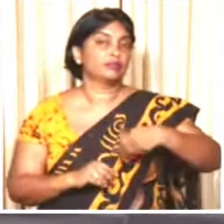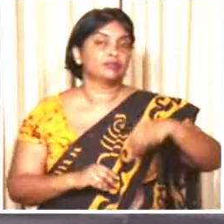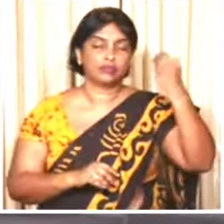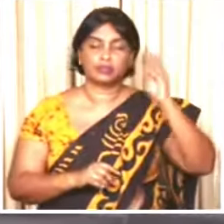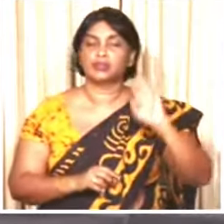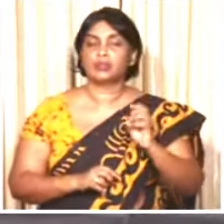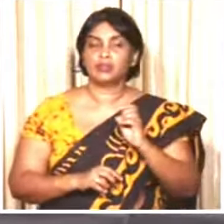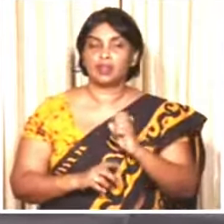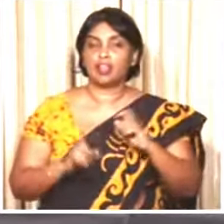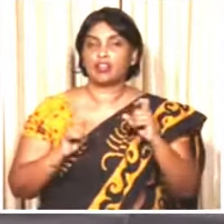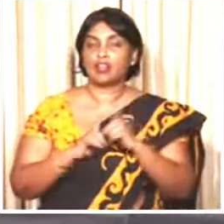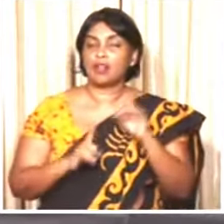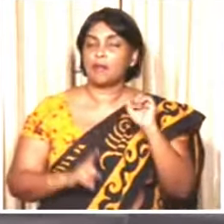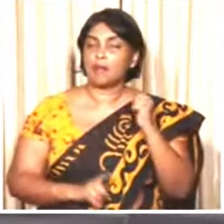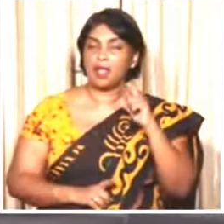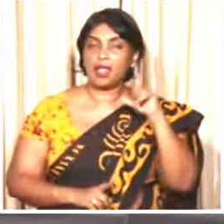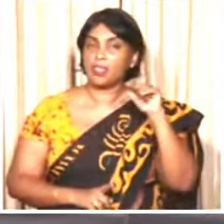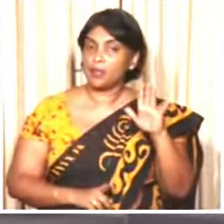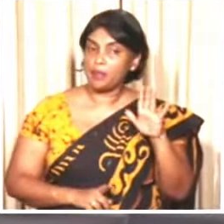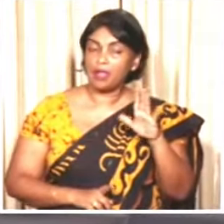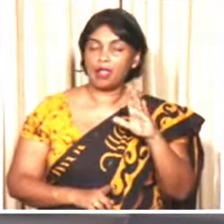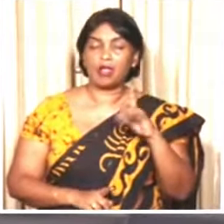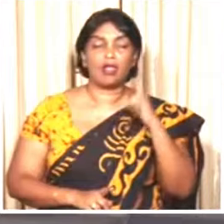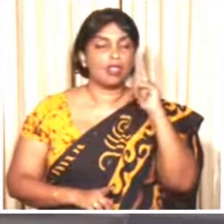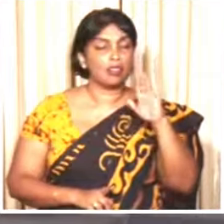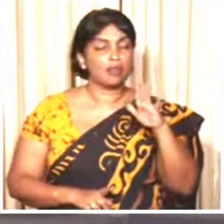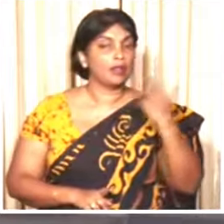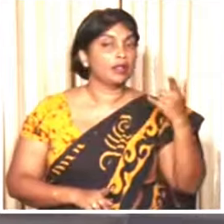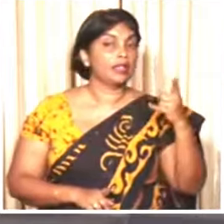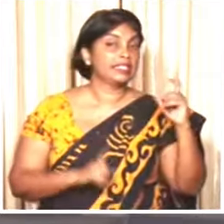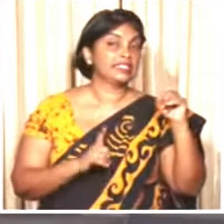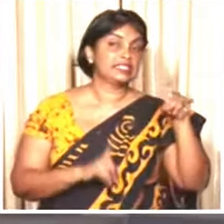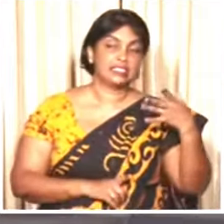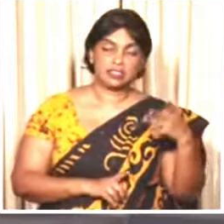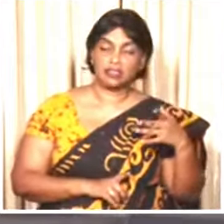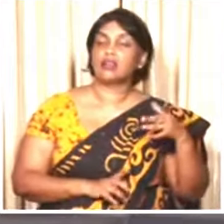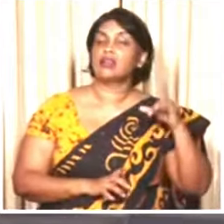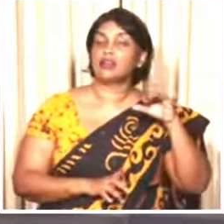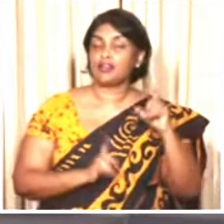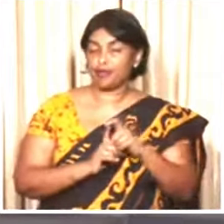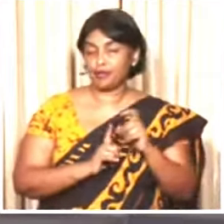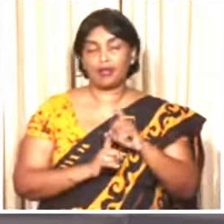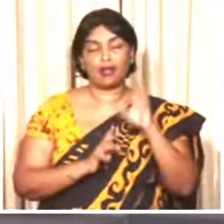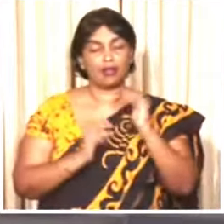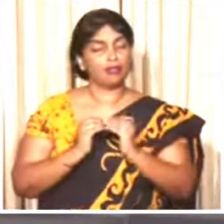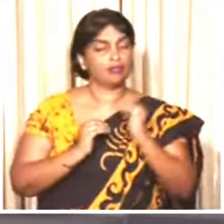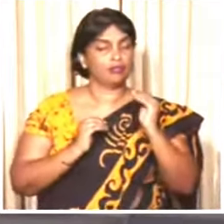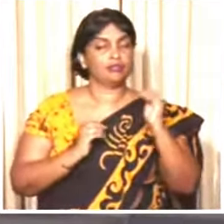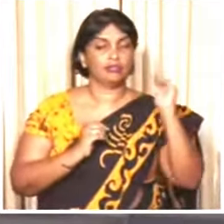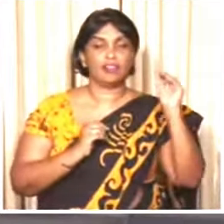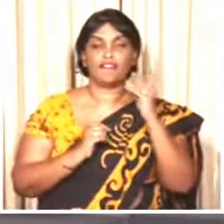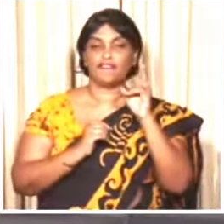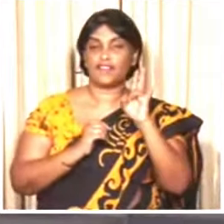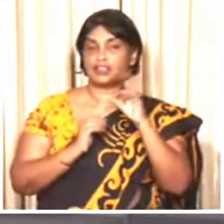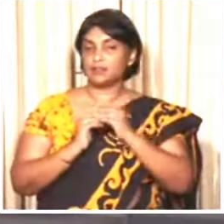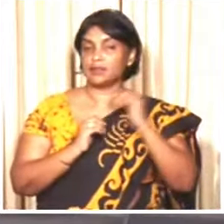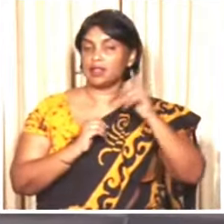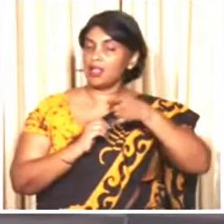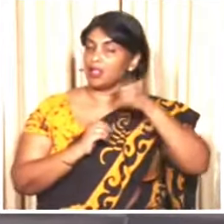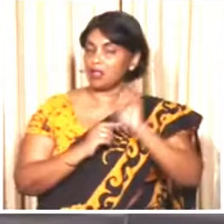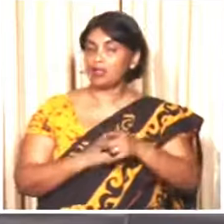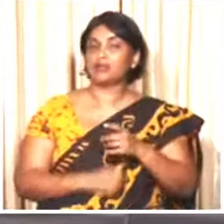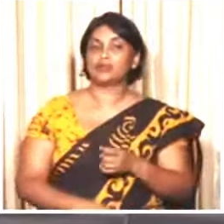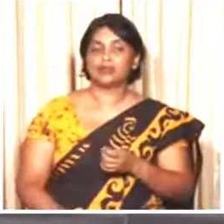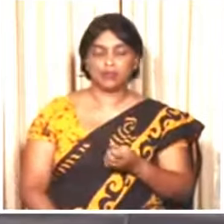එක. ඩොලර් 50 75 කරපු එක 75 100 කරපු එක ඒකයි පාර්ලිමේන්තුවේ අනුමත කෙරුවා කියලා